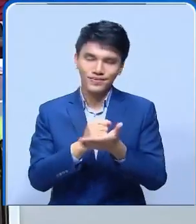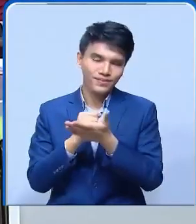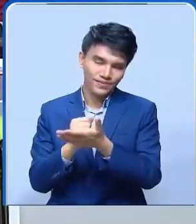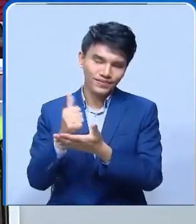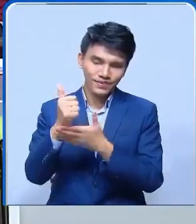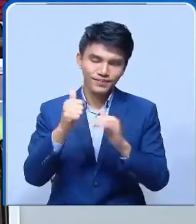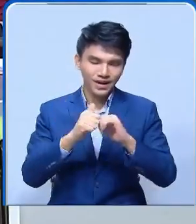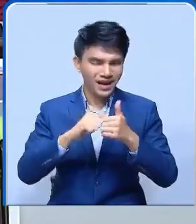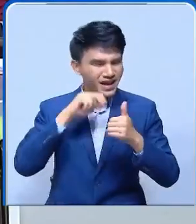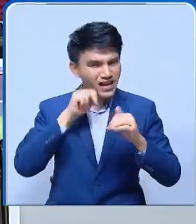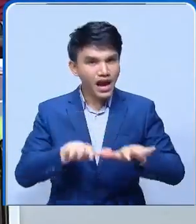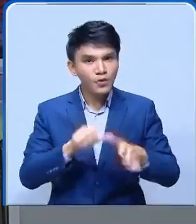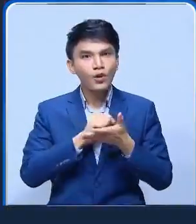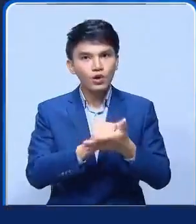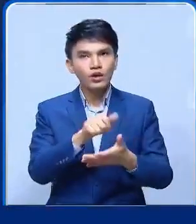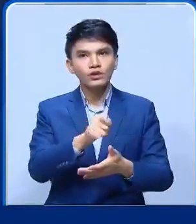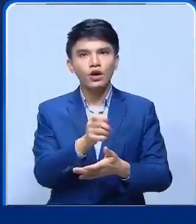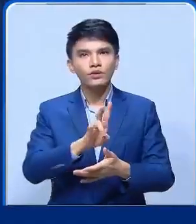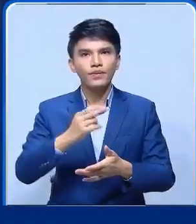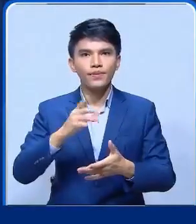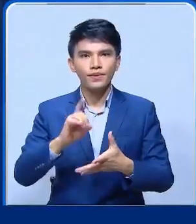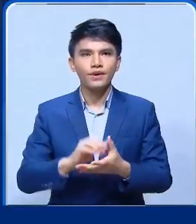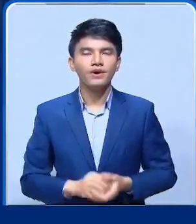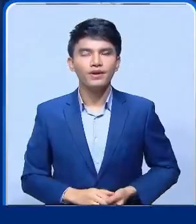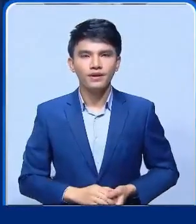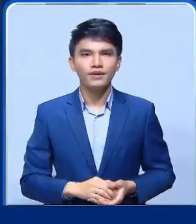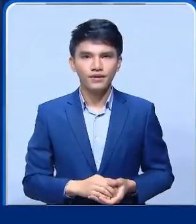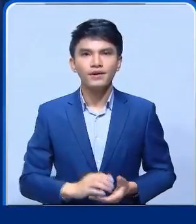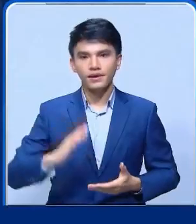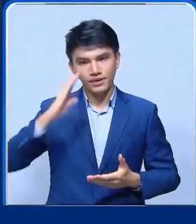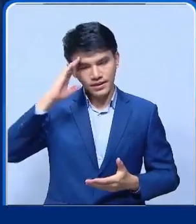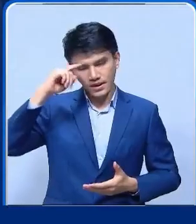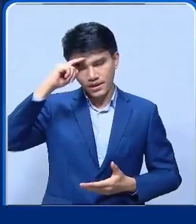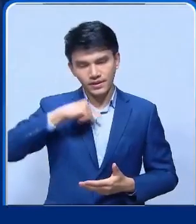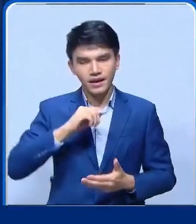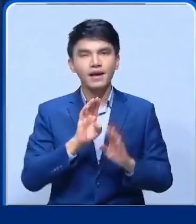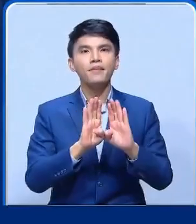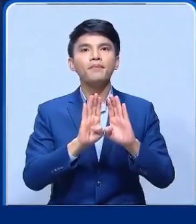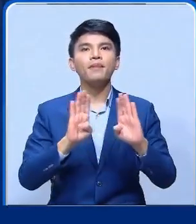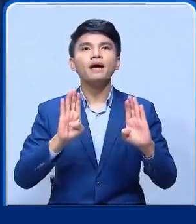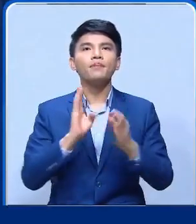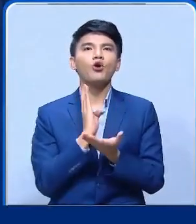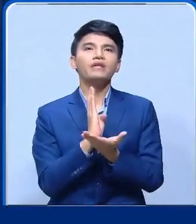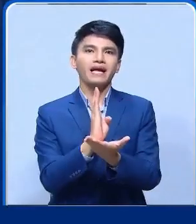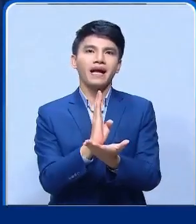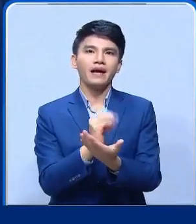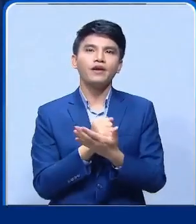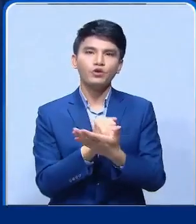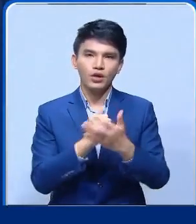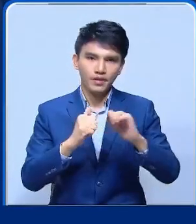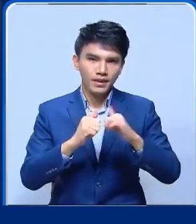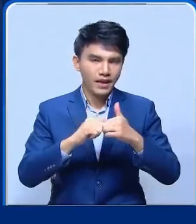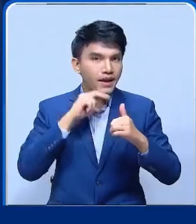ประสบอุทกภัยได้นะคะโดยช่อง7 HD ร่วมกับกองทัพไทยเปิดรับบริจาคสิ่งของอุปโภคบริโภคเพื่อช่วยเหลือบรรเทา